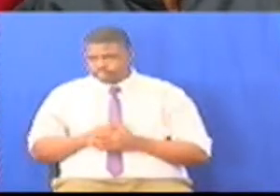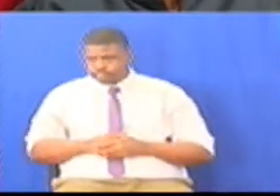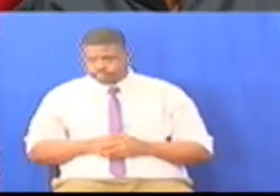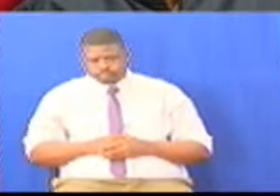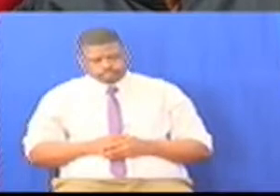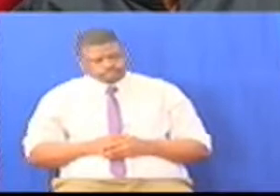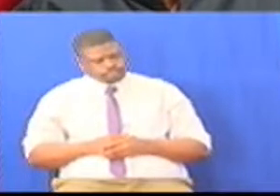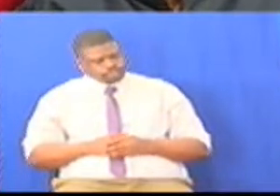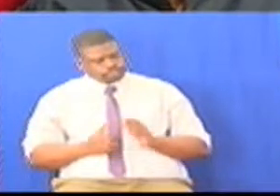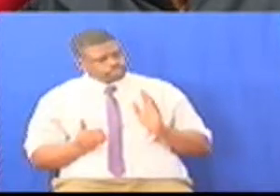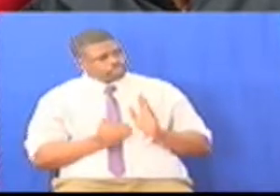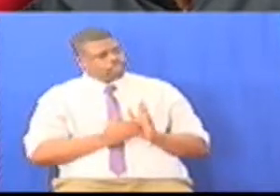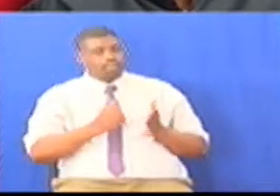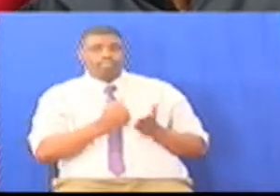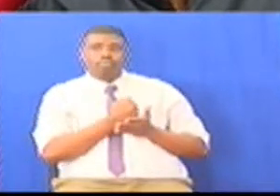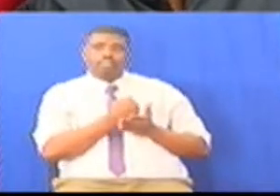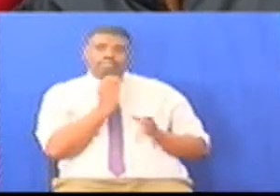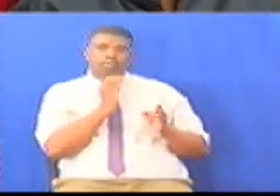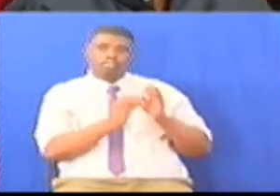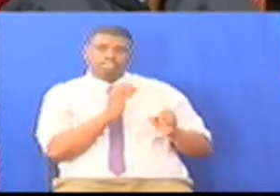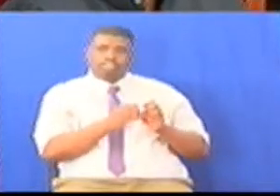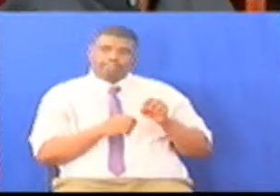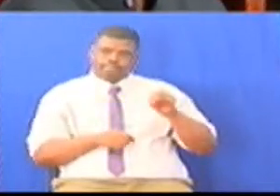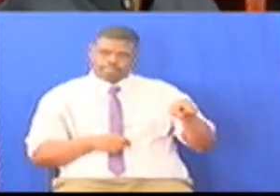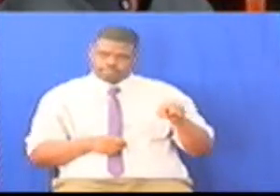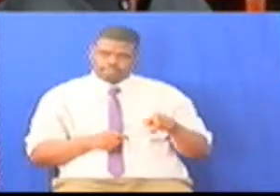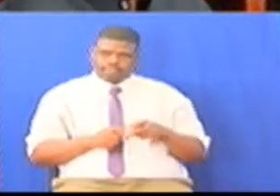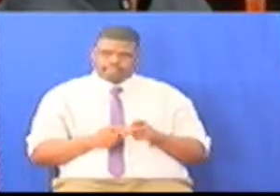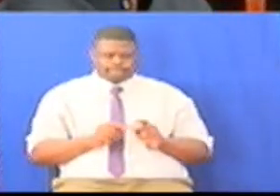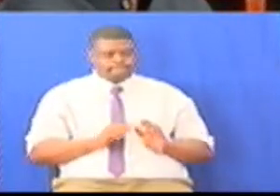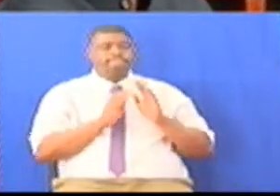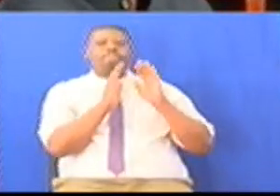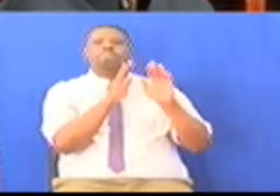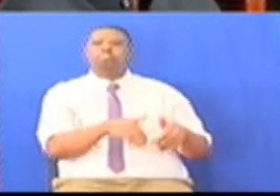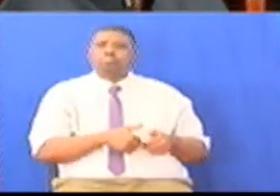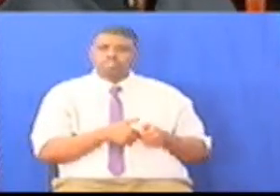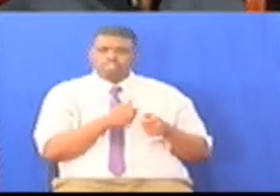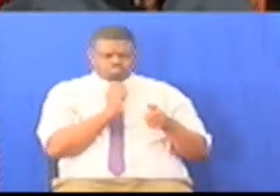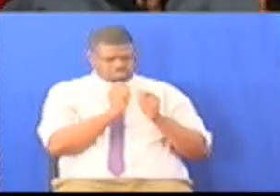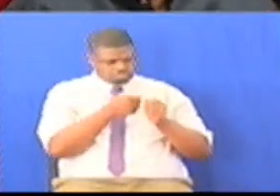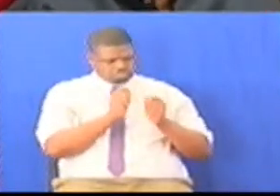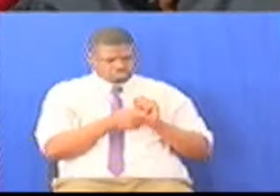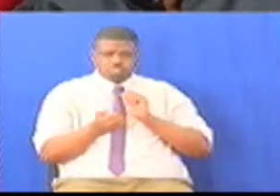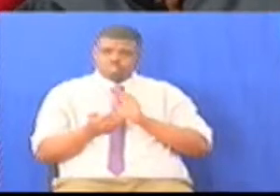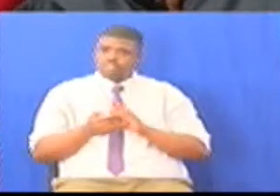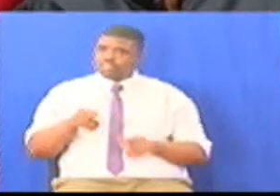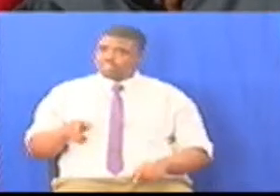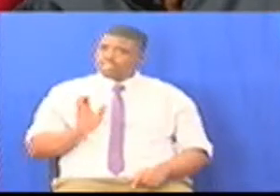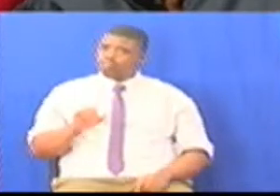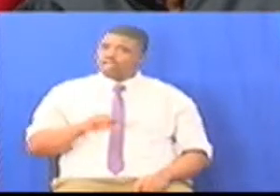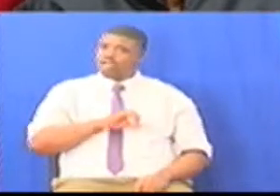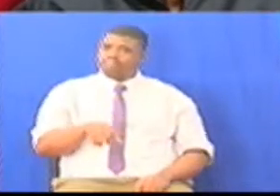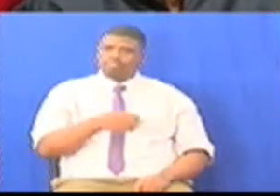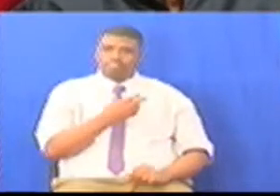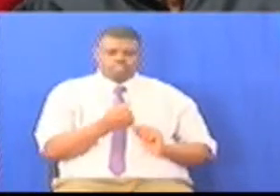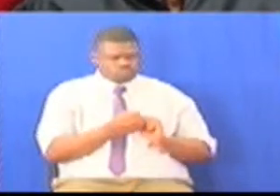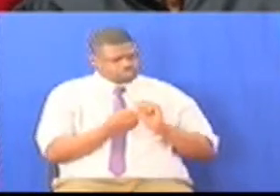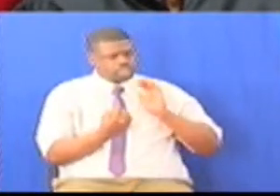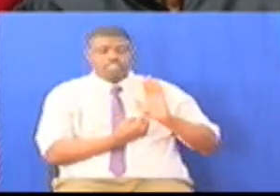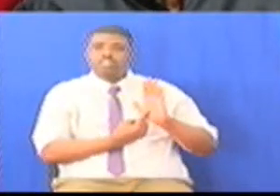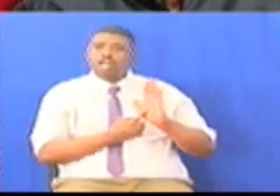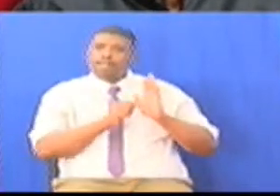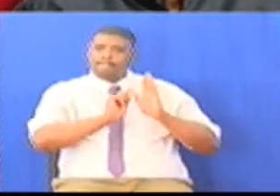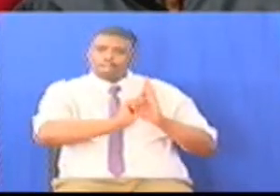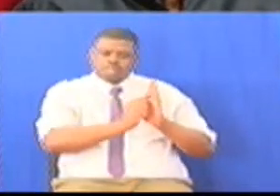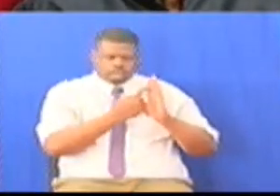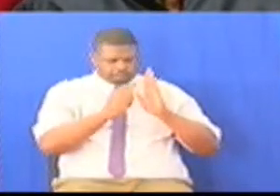ya posta na mawasiliano ya kielektroniki. Mheshimiwa Spika, Bunge lako tukufu lifanya marekebisho ya sheria hii mwaka 2016 kwa kuweka